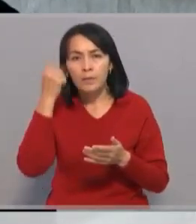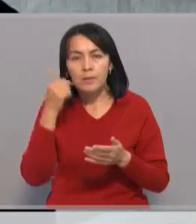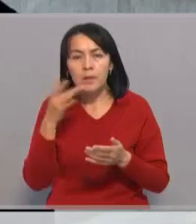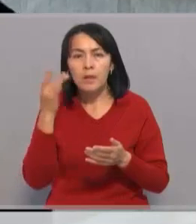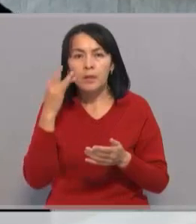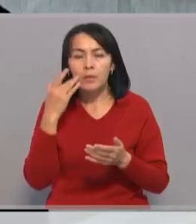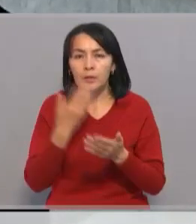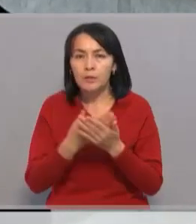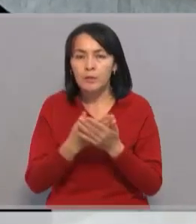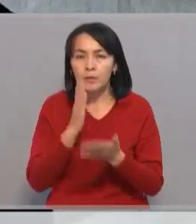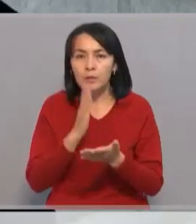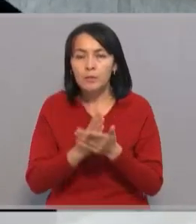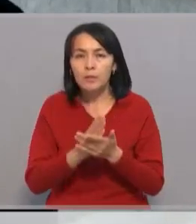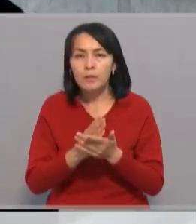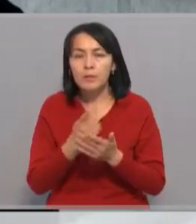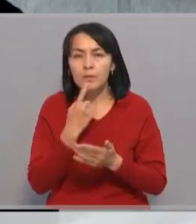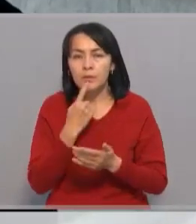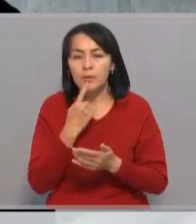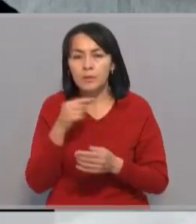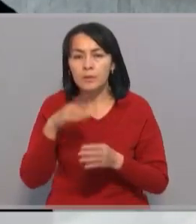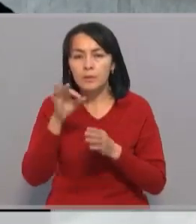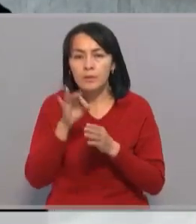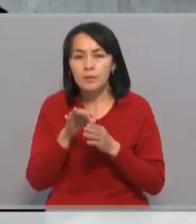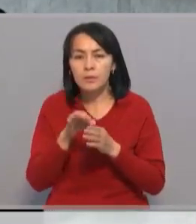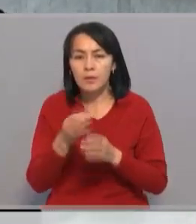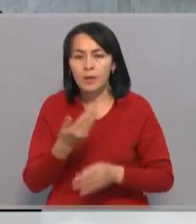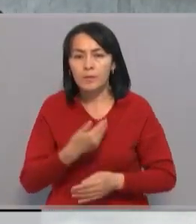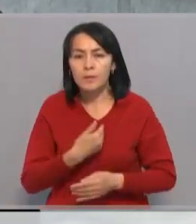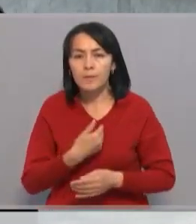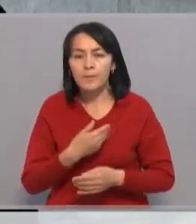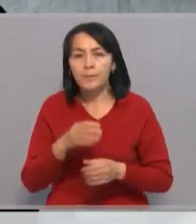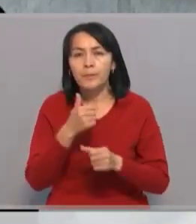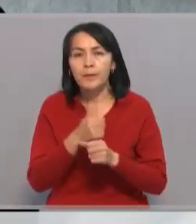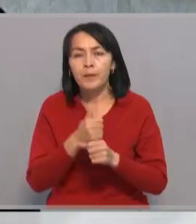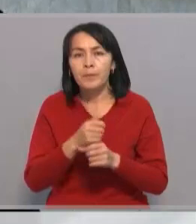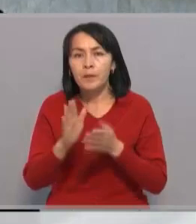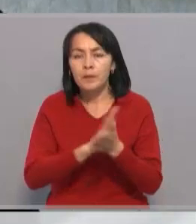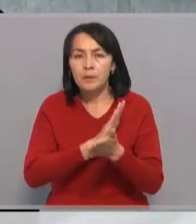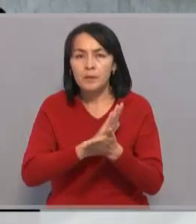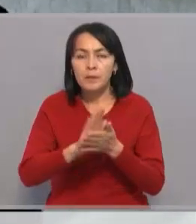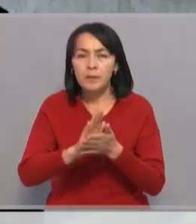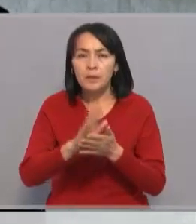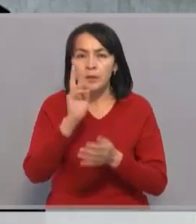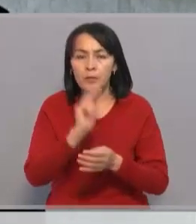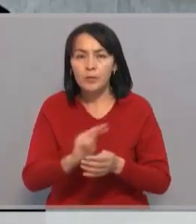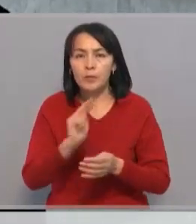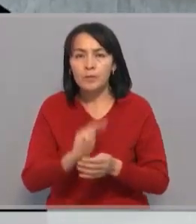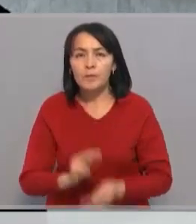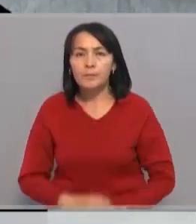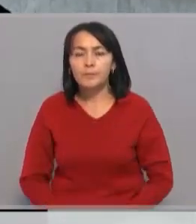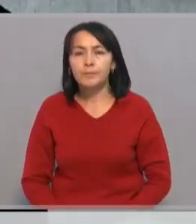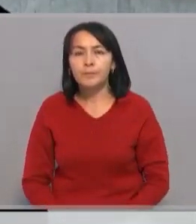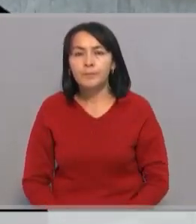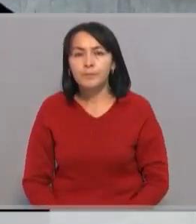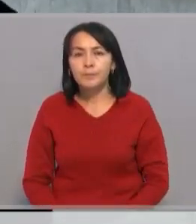кезде де сұранысқа ие тіл. Сол себепті осы бізде негізі ақысыз түрде тілдерді үйрету